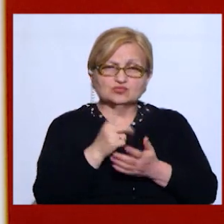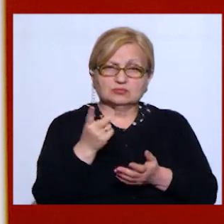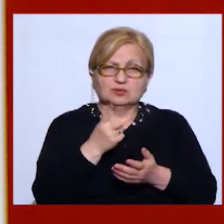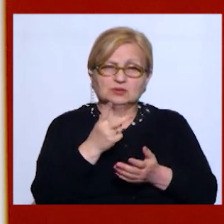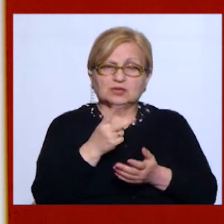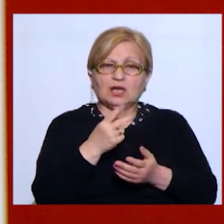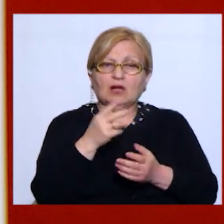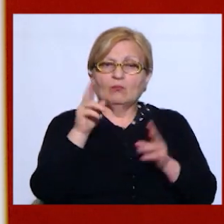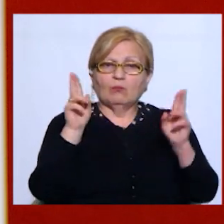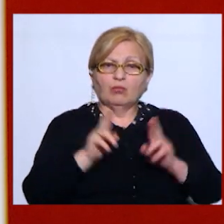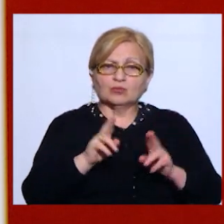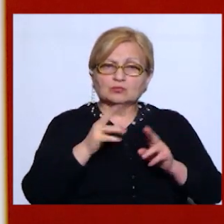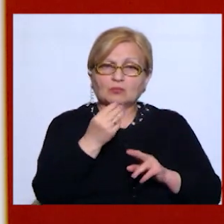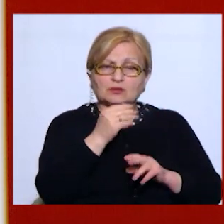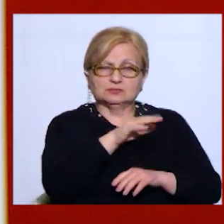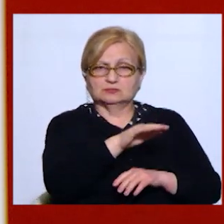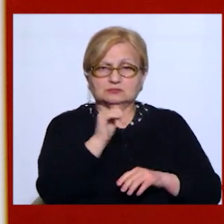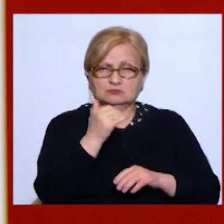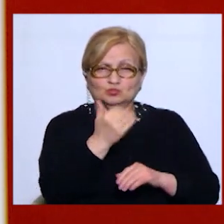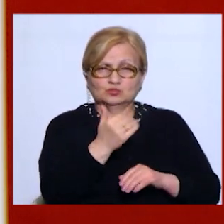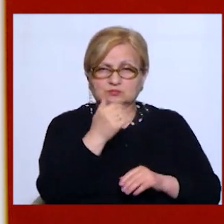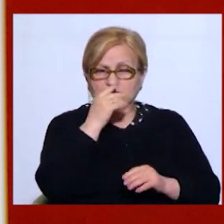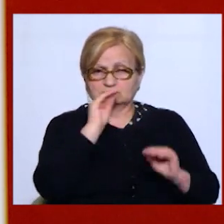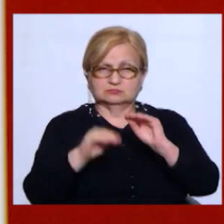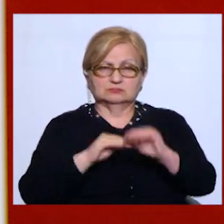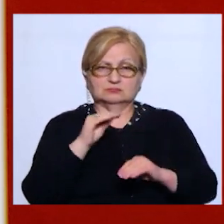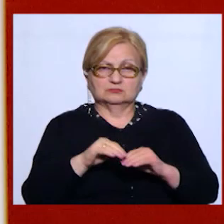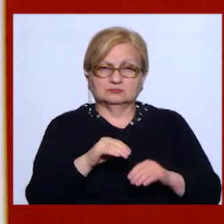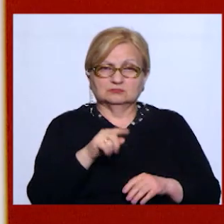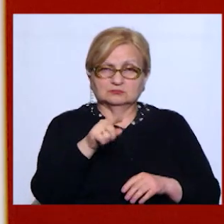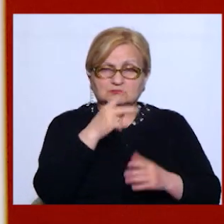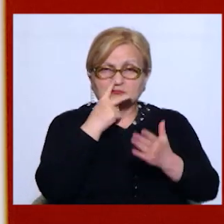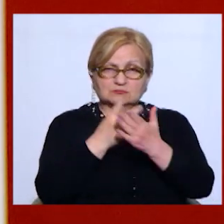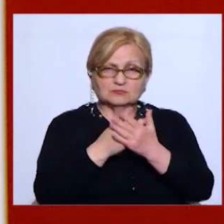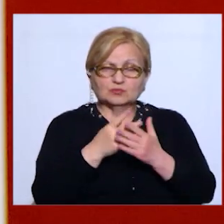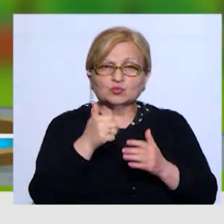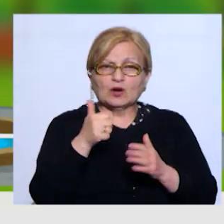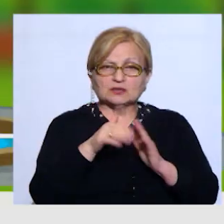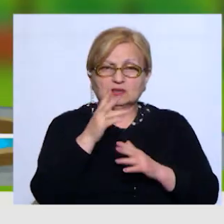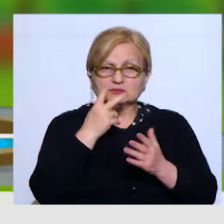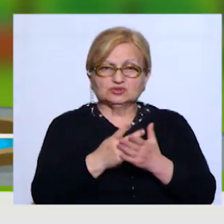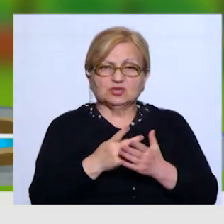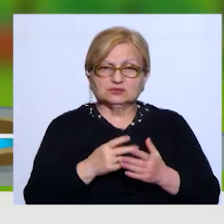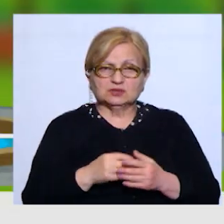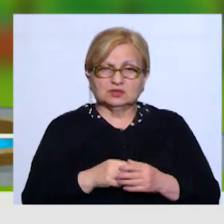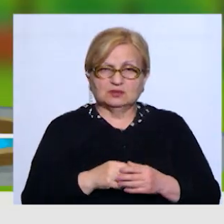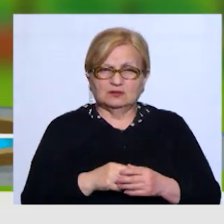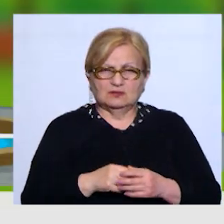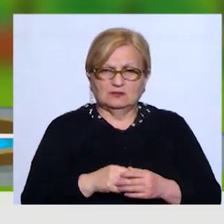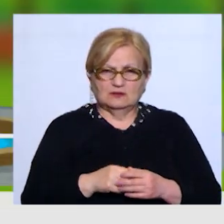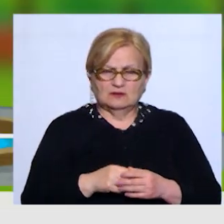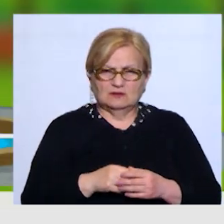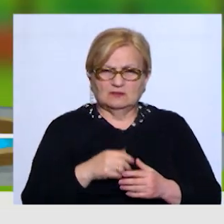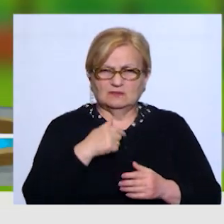ფორმულები და ინფორმაციები, რომ სწორად შეძლონ სიტუაციის ფორმულირება. აი უფრო კარგად ჩანს აი ამაზე. ნახეთ, აი ეს არის, თქვათ